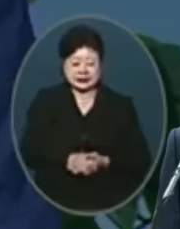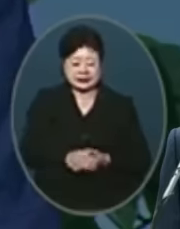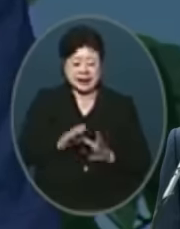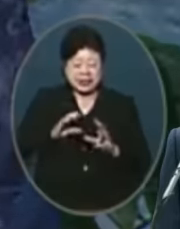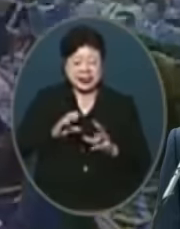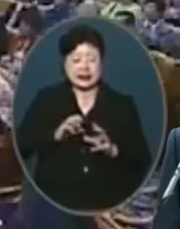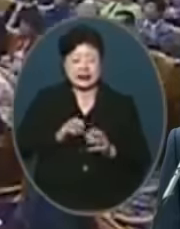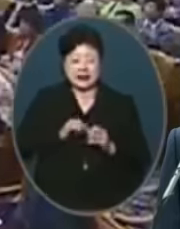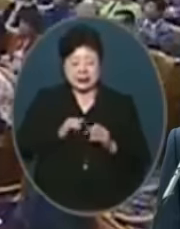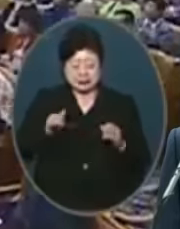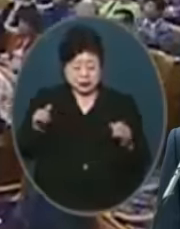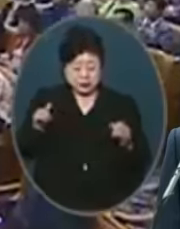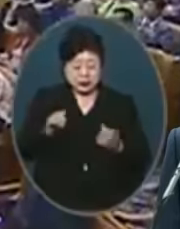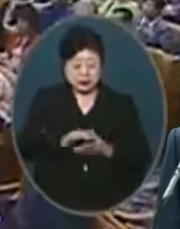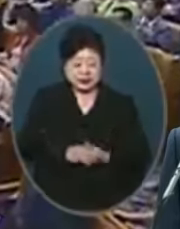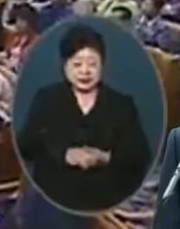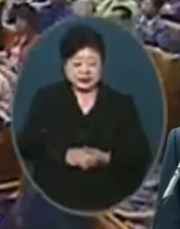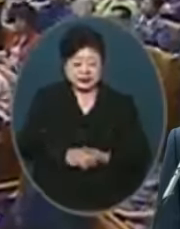중국 백성으로서